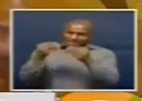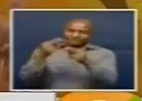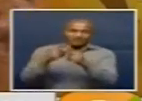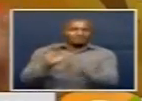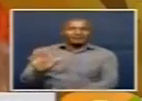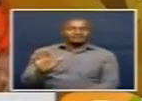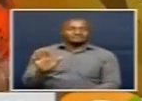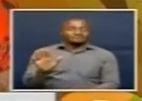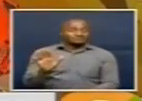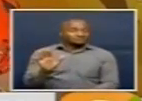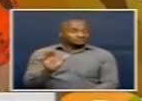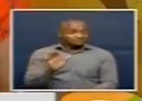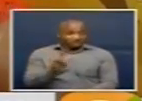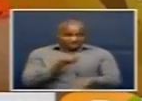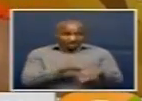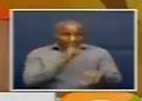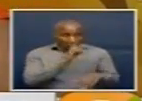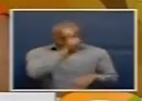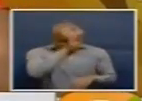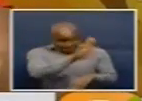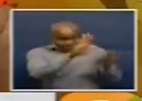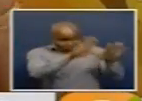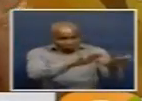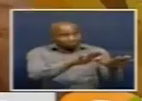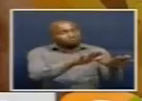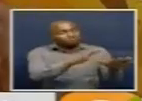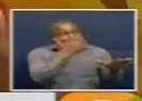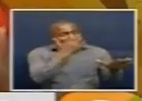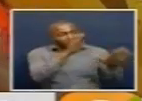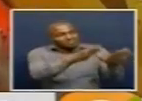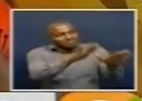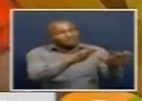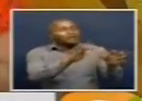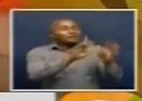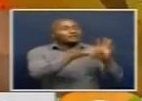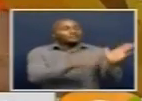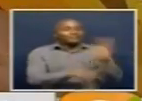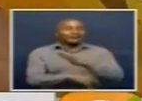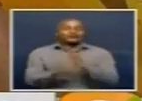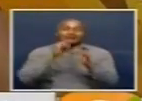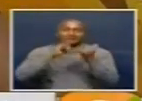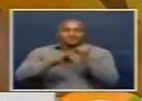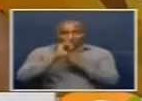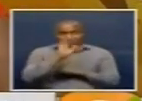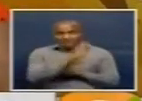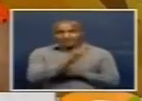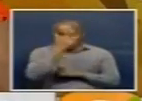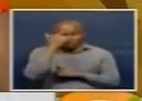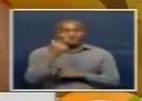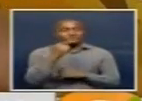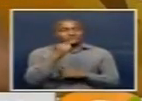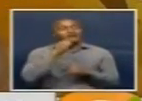una ukikaa kwa kwenu utakaa muda fulani alafu tena utarudi kwa nani? Kwa mume wako. Kwa sababu mzazi ataka